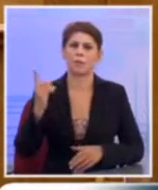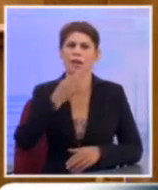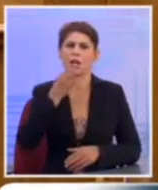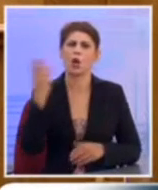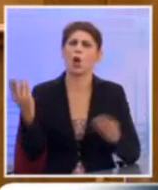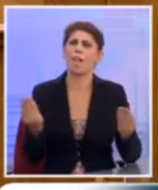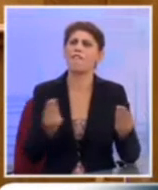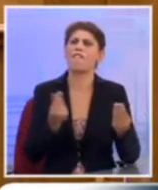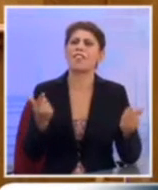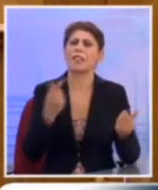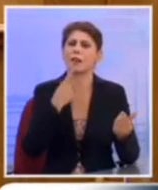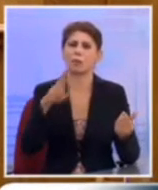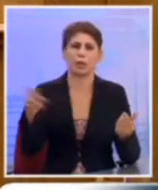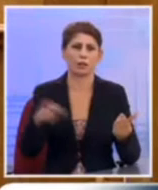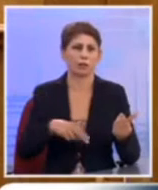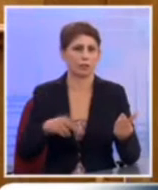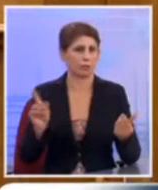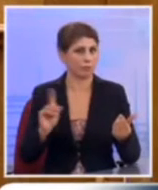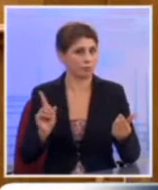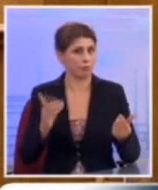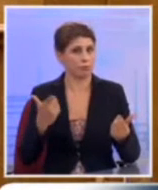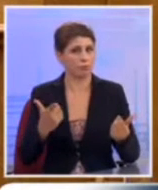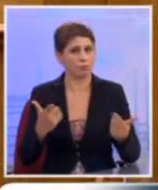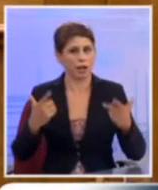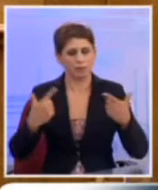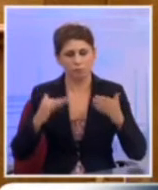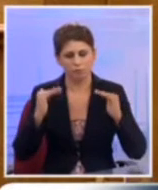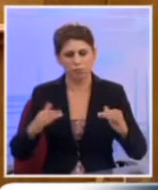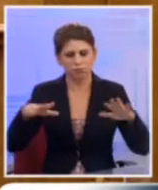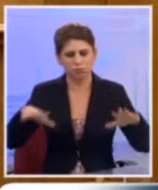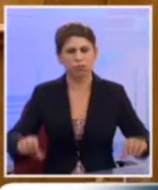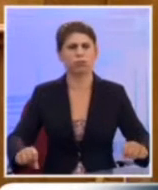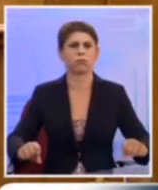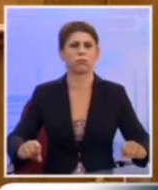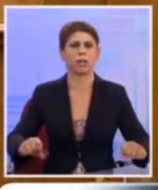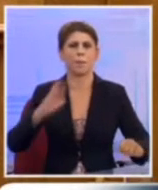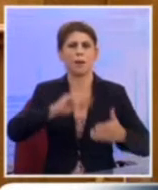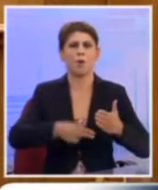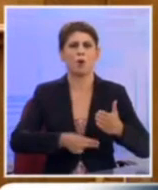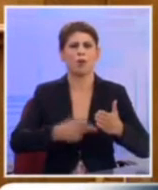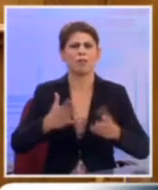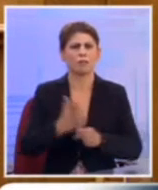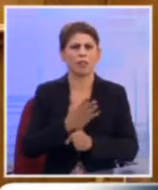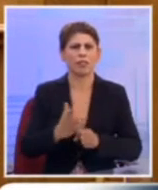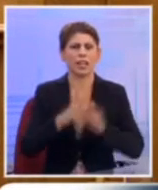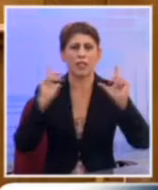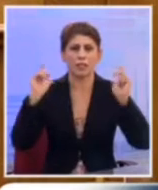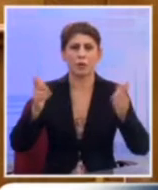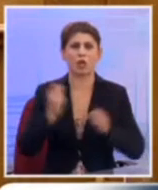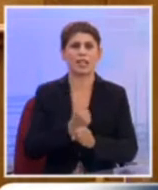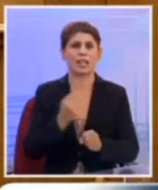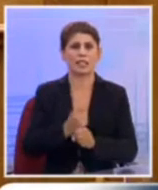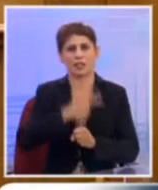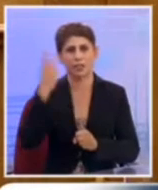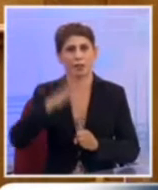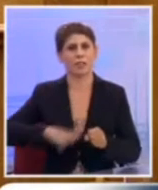ευχή να καταργηθεί. Είναι ένα καθεστώς το οποίο έχει διαλύσει δημοκρατικά και εργασιακά